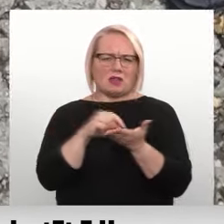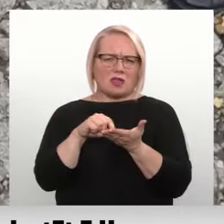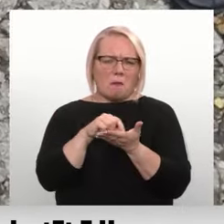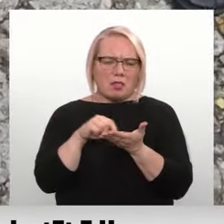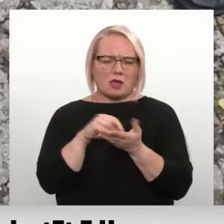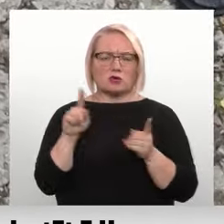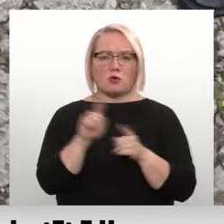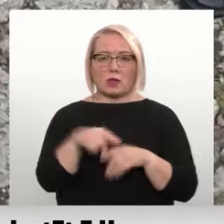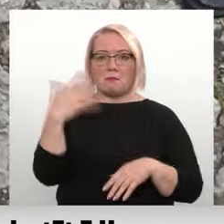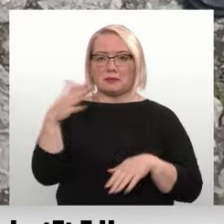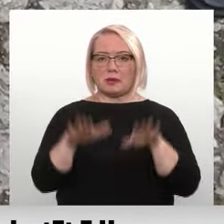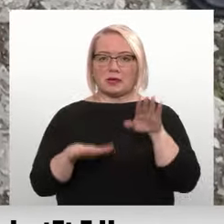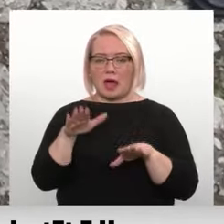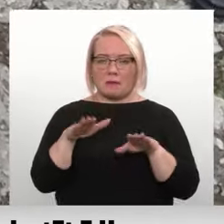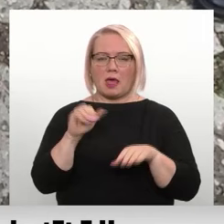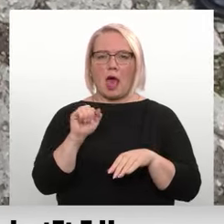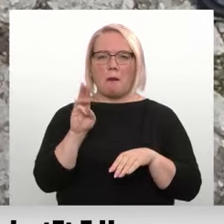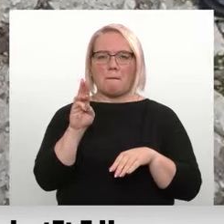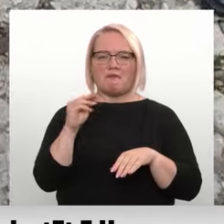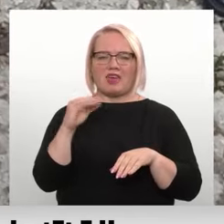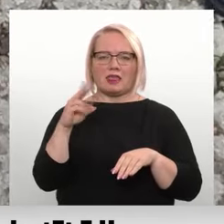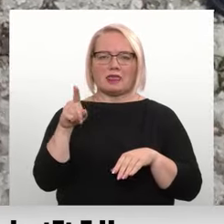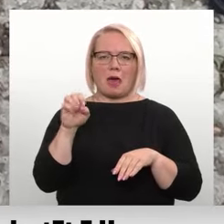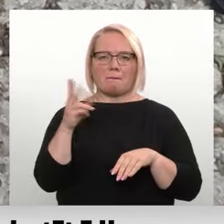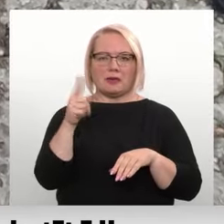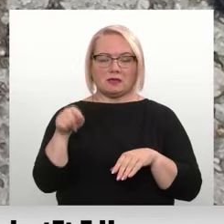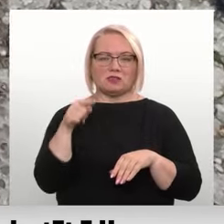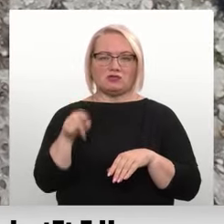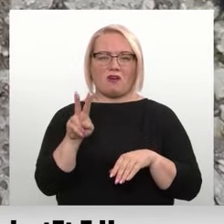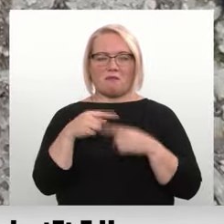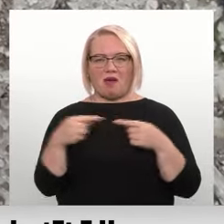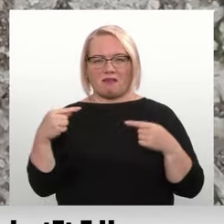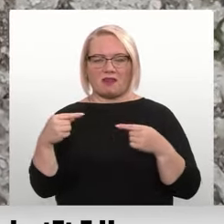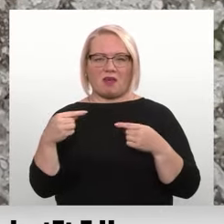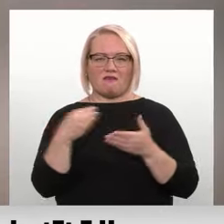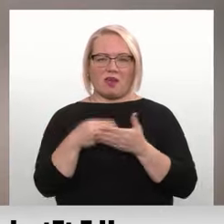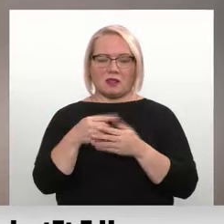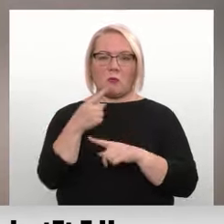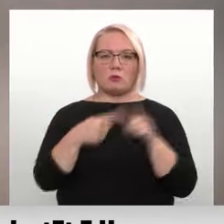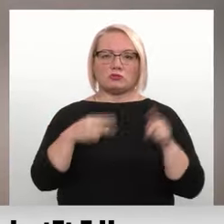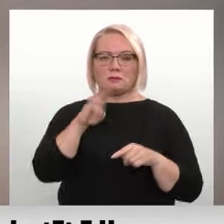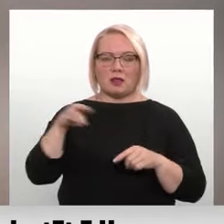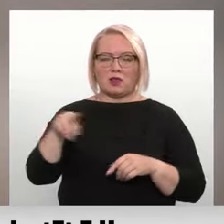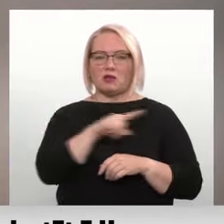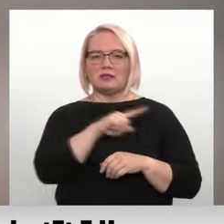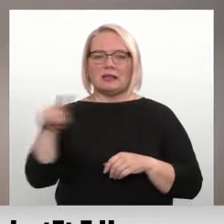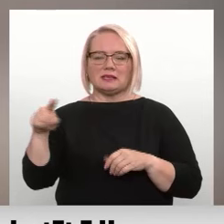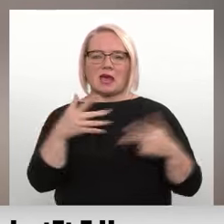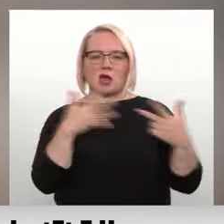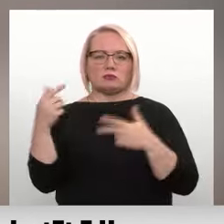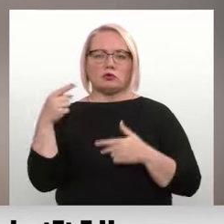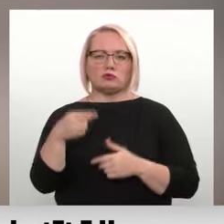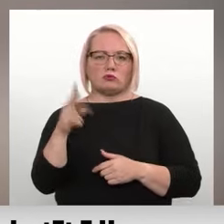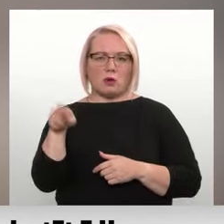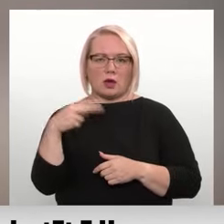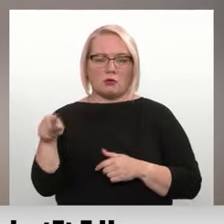gandrīz 50 g amfetamīna. Šo vielu vērtība var svārstīties no 500 000 līdz 800 000 €. Izņemti